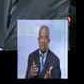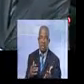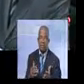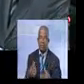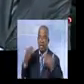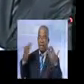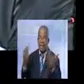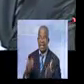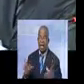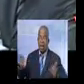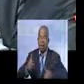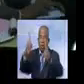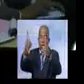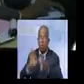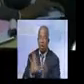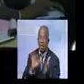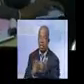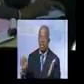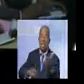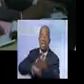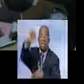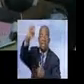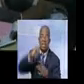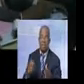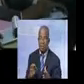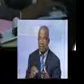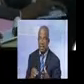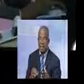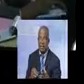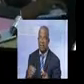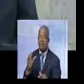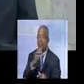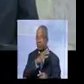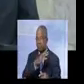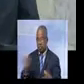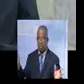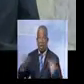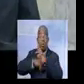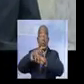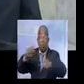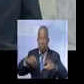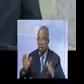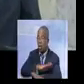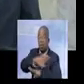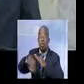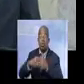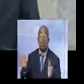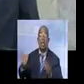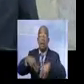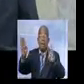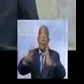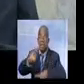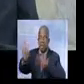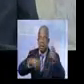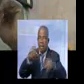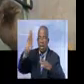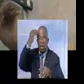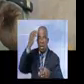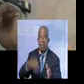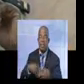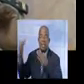travaux de ce séminaire atelier sur l'efficacité de la fonction contrôle des marchés publics, le ministre chargé du budget